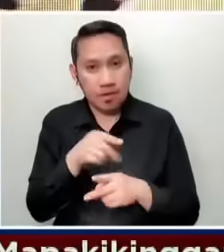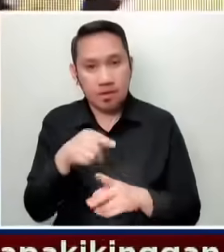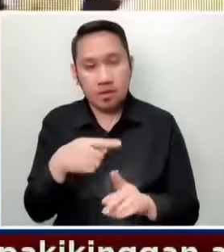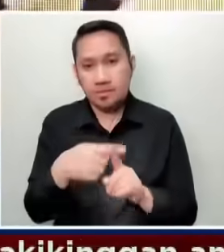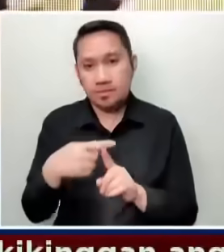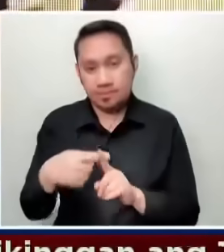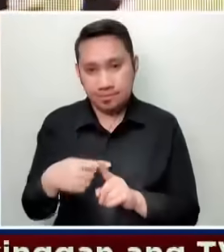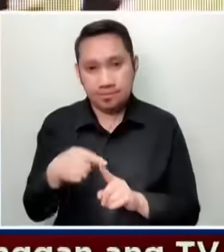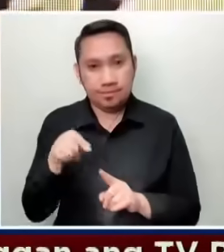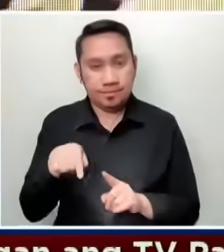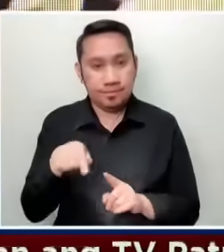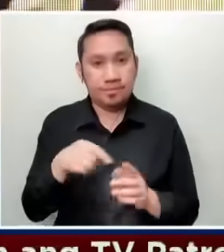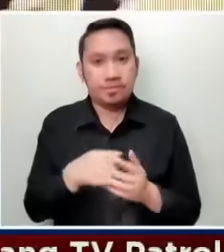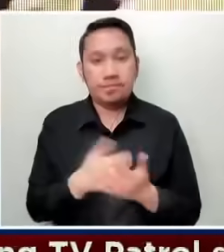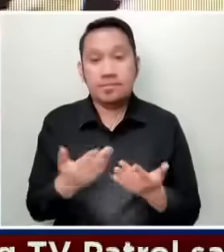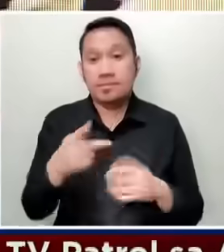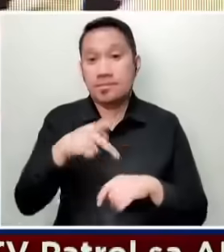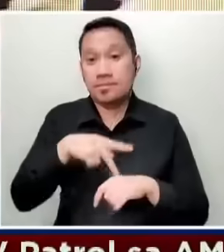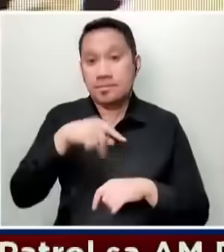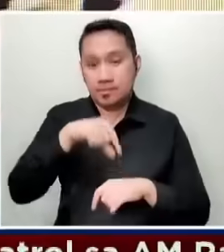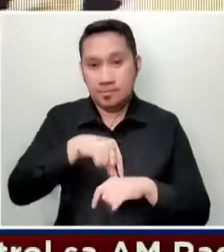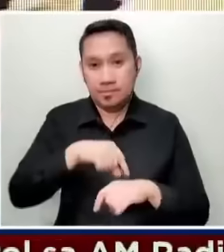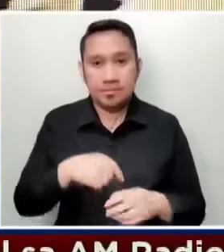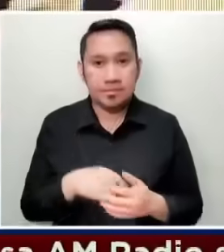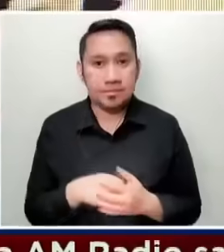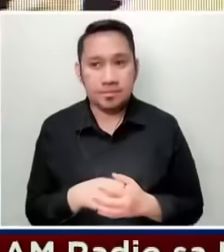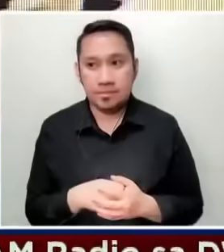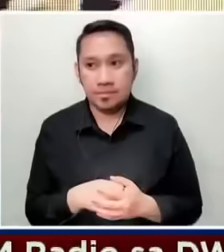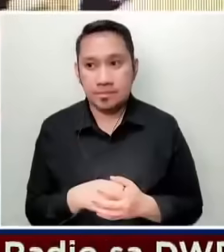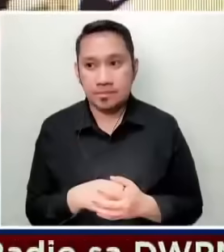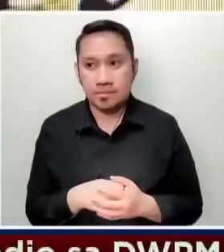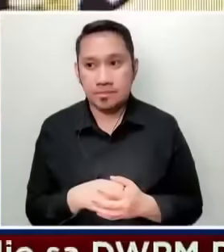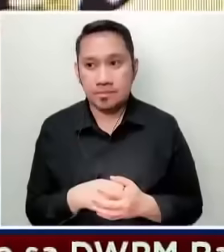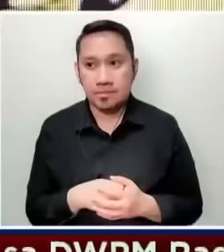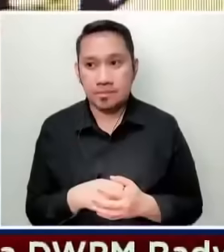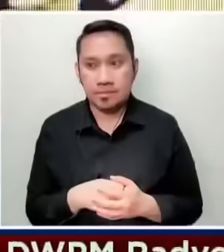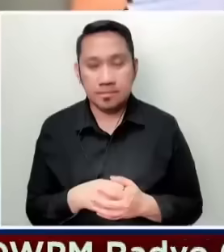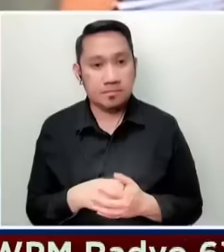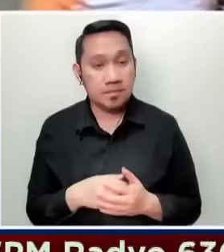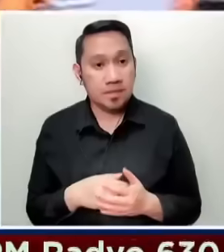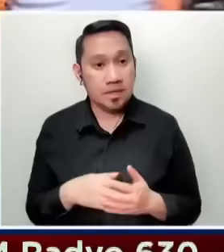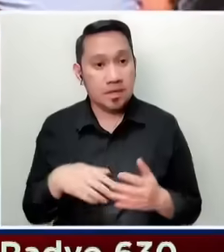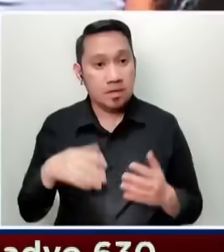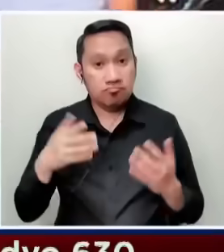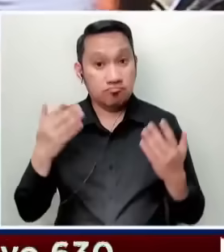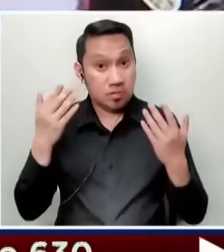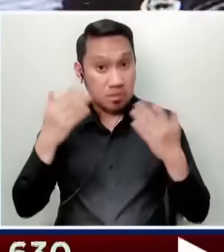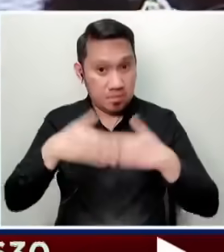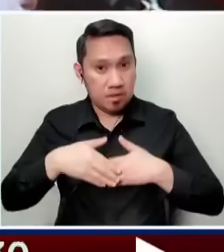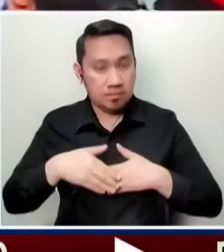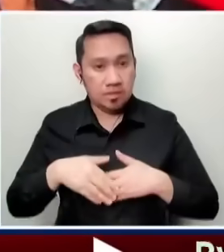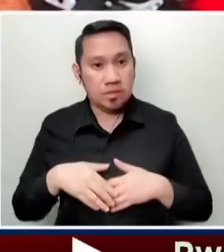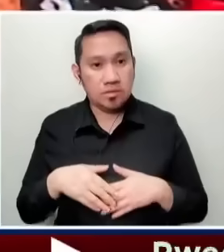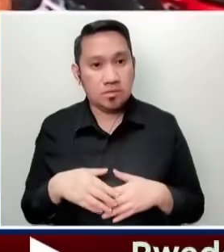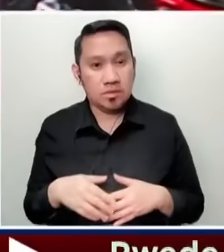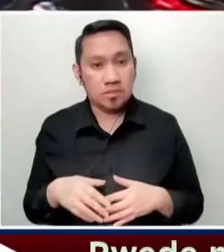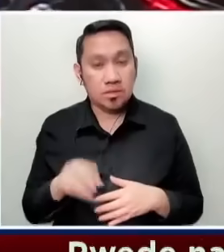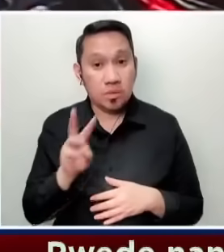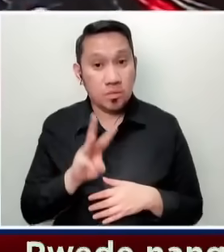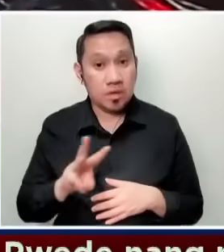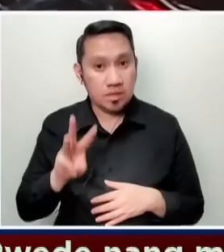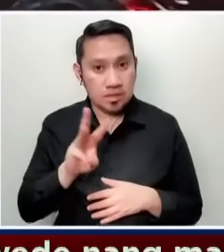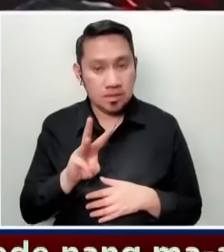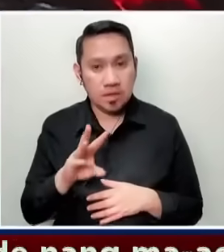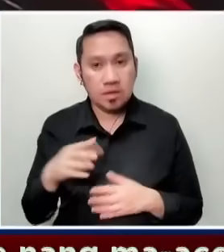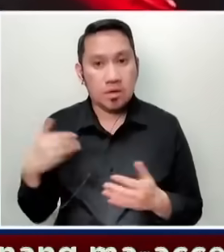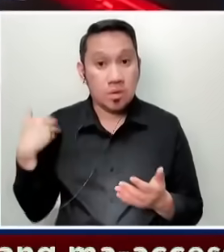Barangay San Dioniso, Paranaque, sina Corporal Roselito De Leon ating gabi ng Miyerkules. Maya-maya, dumating malapit sa kanilang